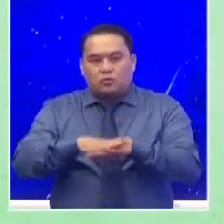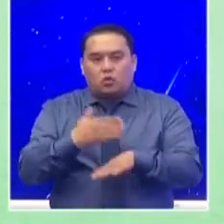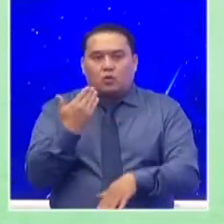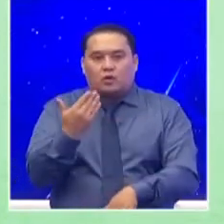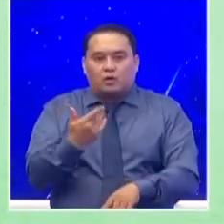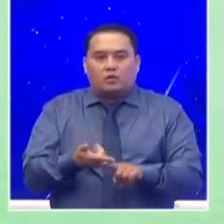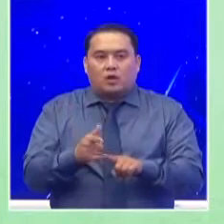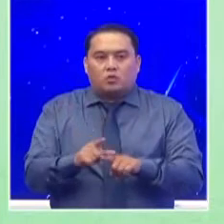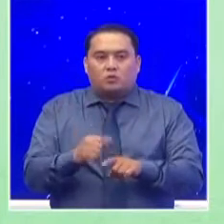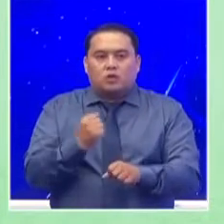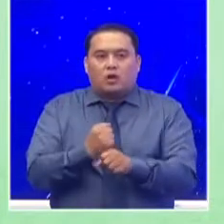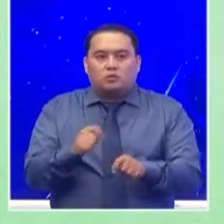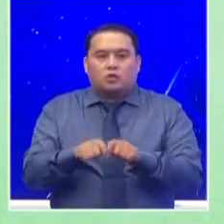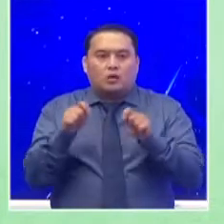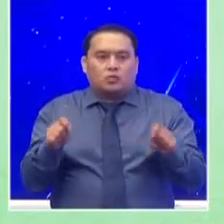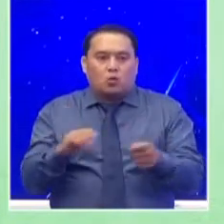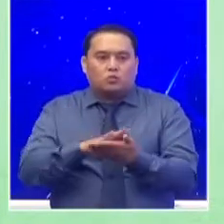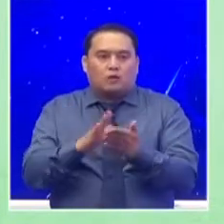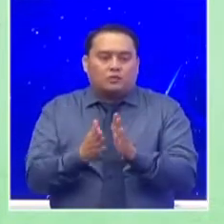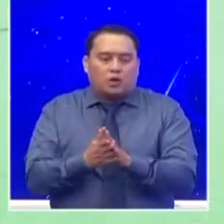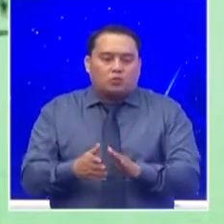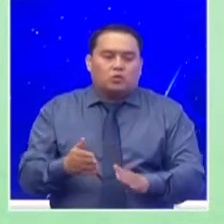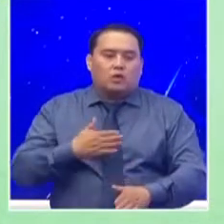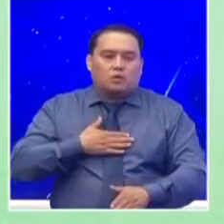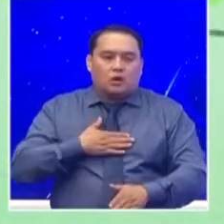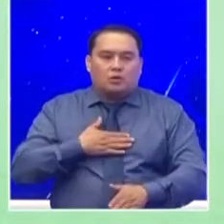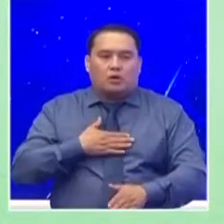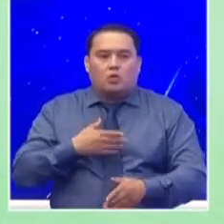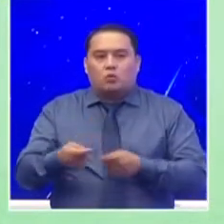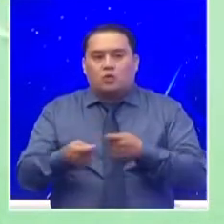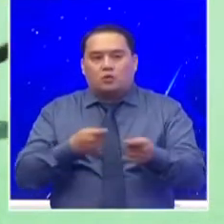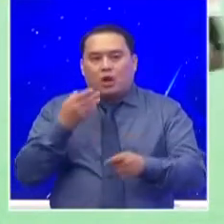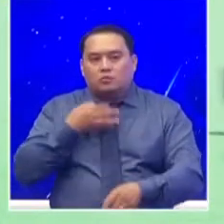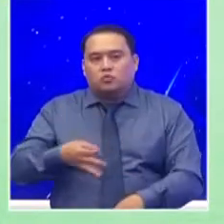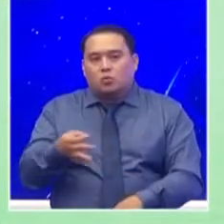Габасовичу, который делает все для нашего спорта и управления Алматинской области.